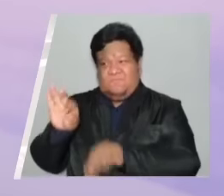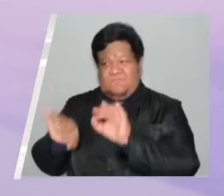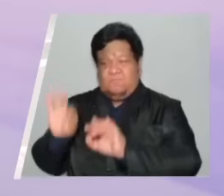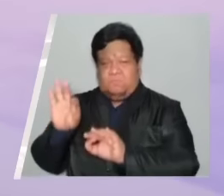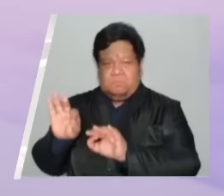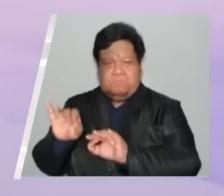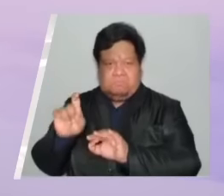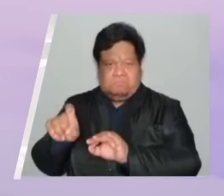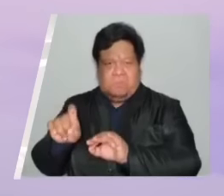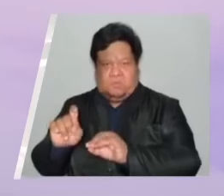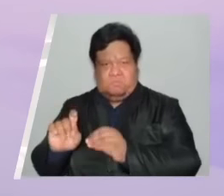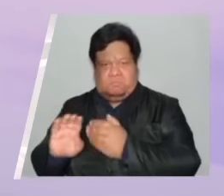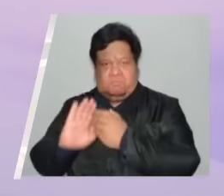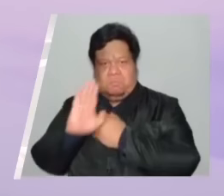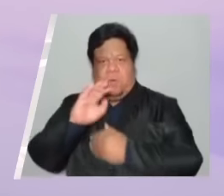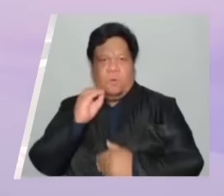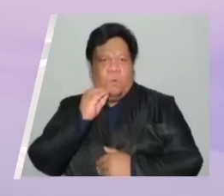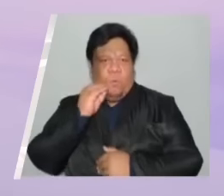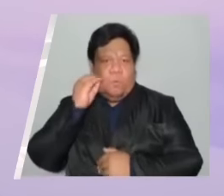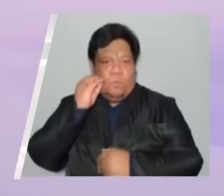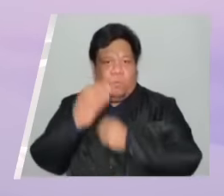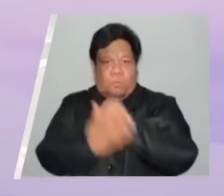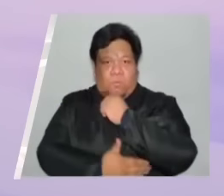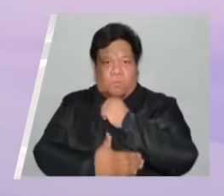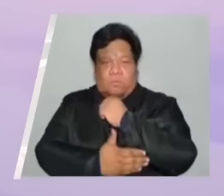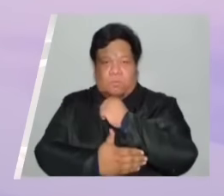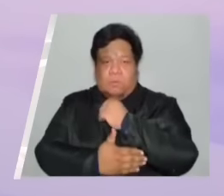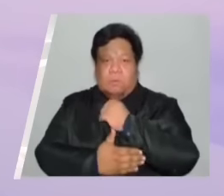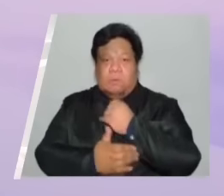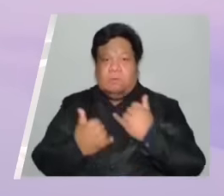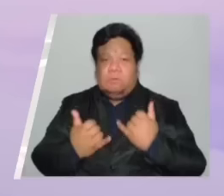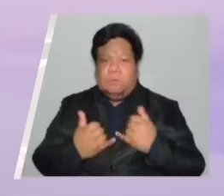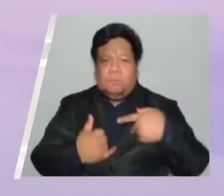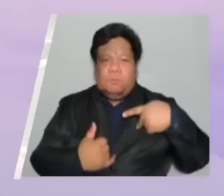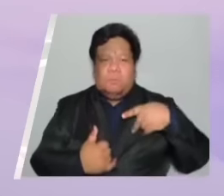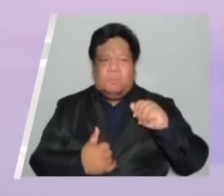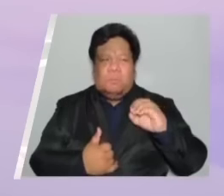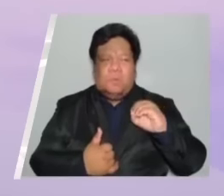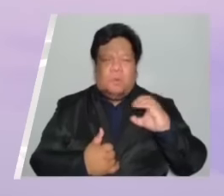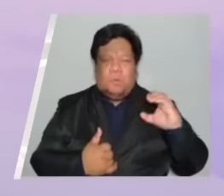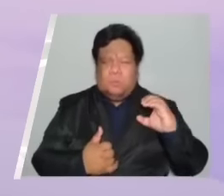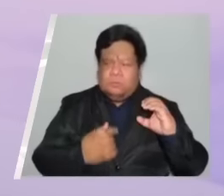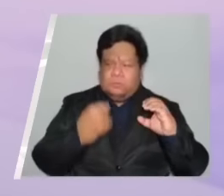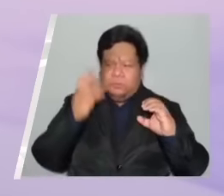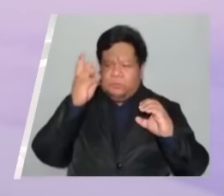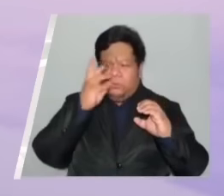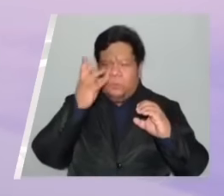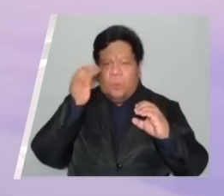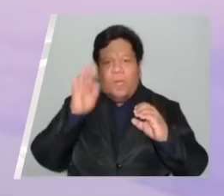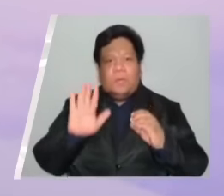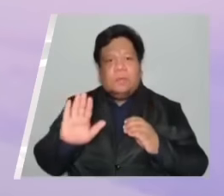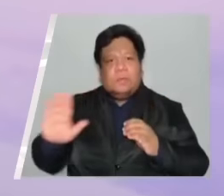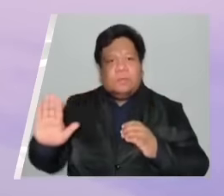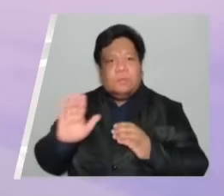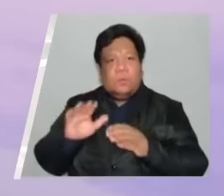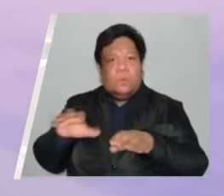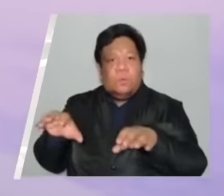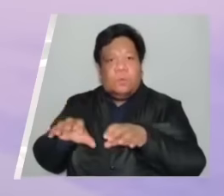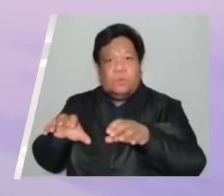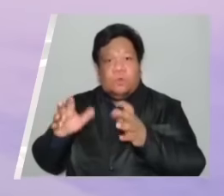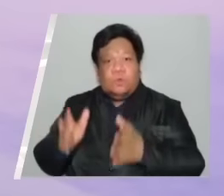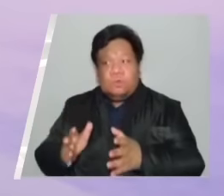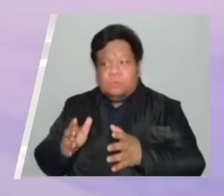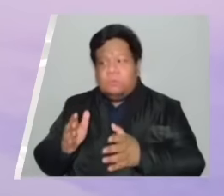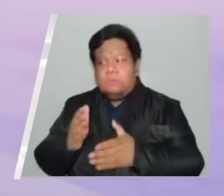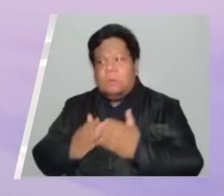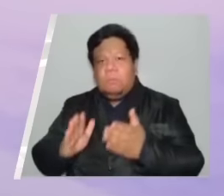ilan sa kanila, may iwan ang mga sanggol na anak. May panawagan sa gobyerno ang ina ng mga sanggol. Saksi,